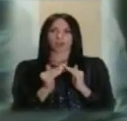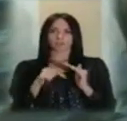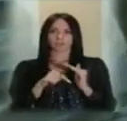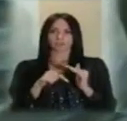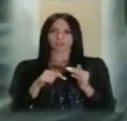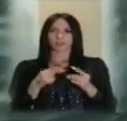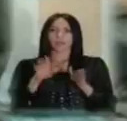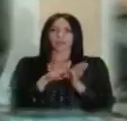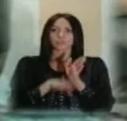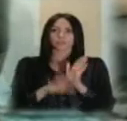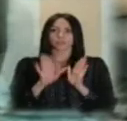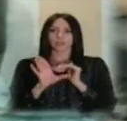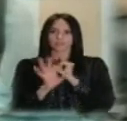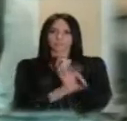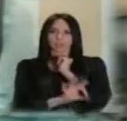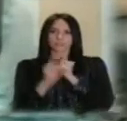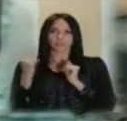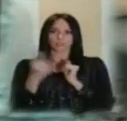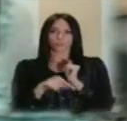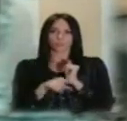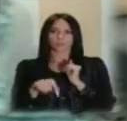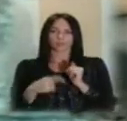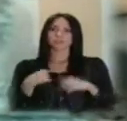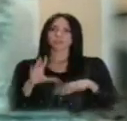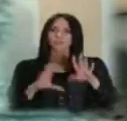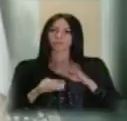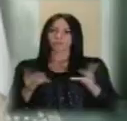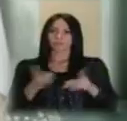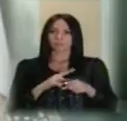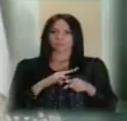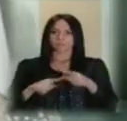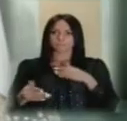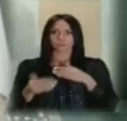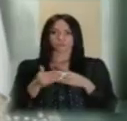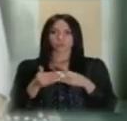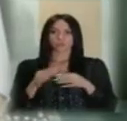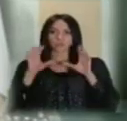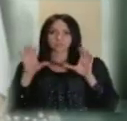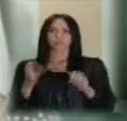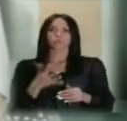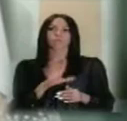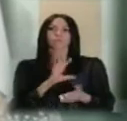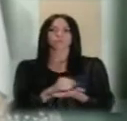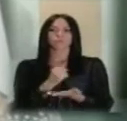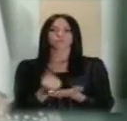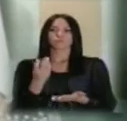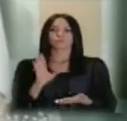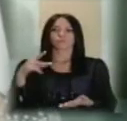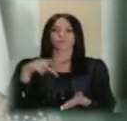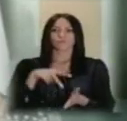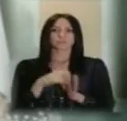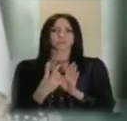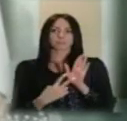сьогоднішній день, тому я вважаю, треба прискоритись. Закон був прийнятий ще в 2017 році, в ньому чітко